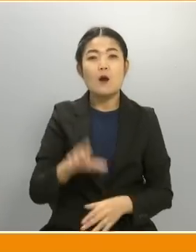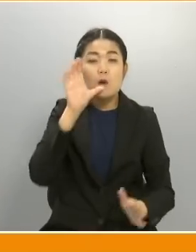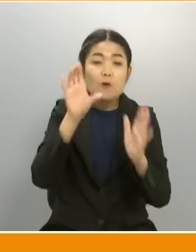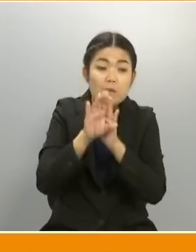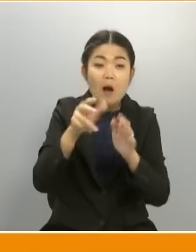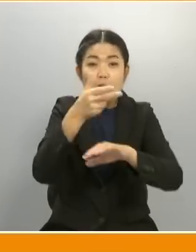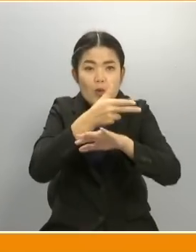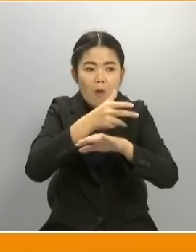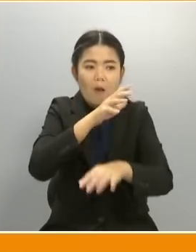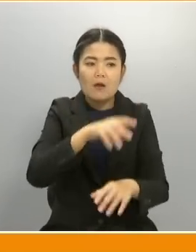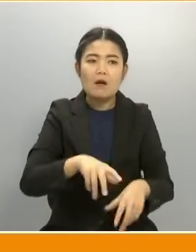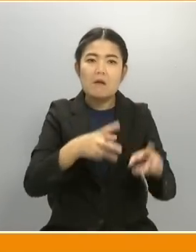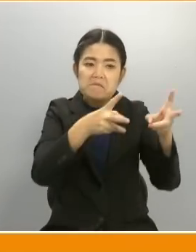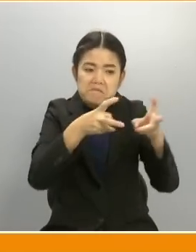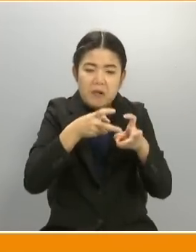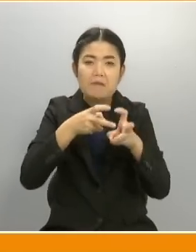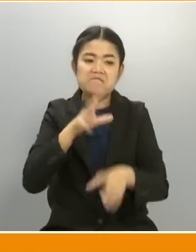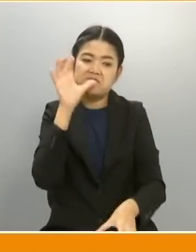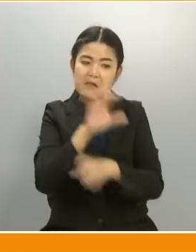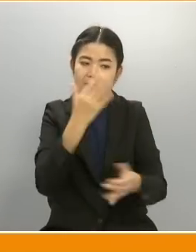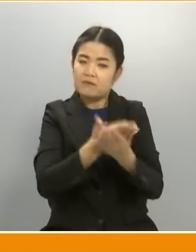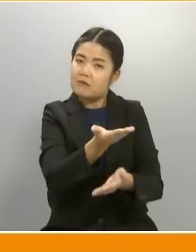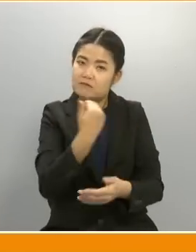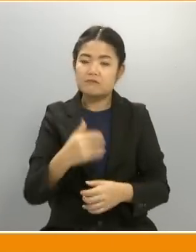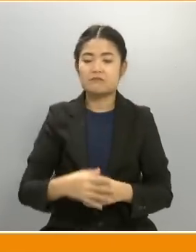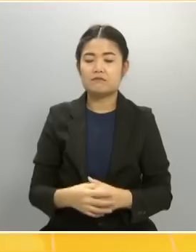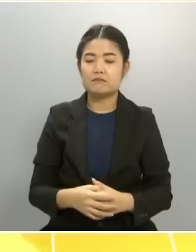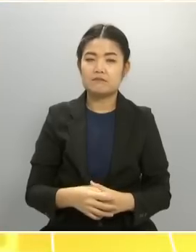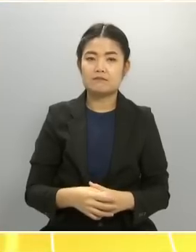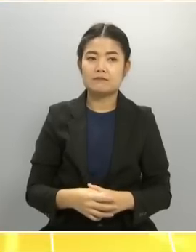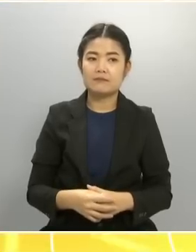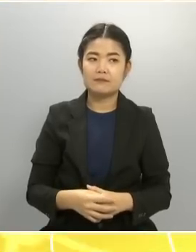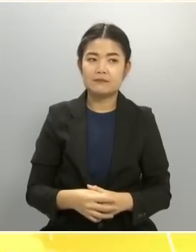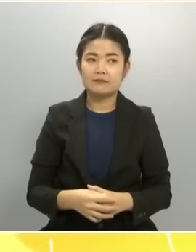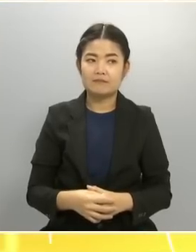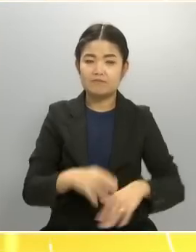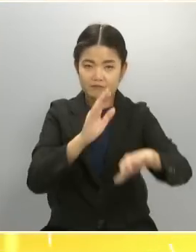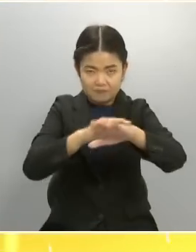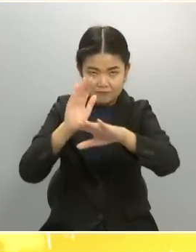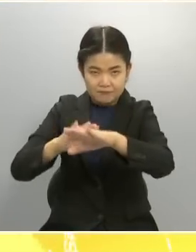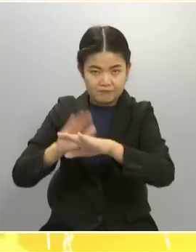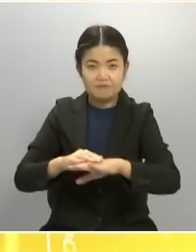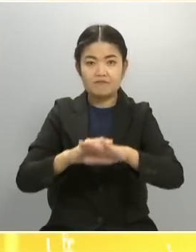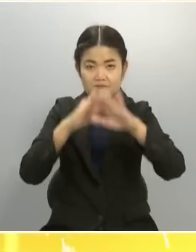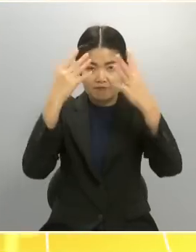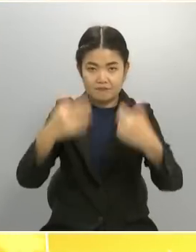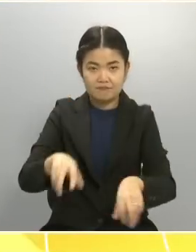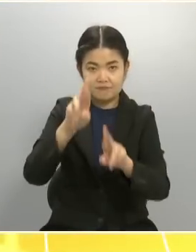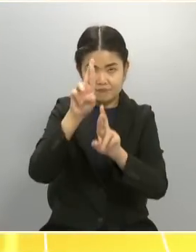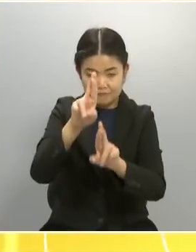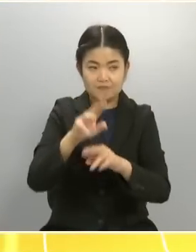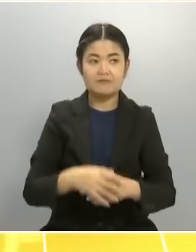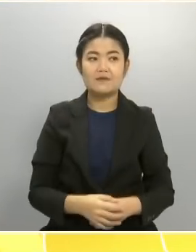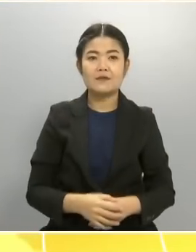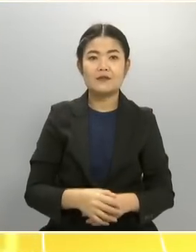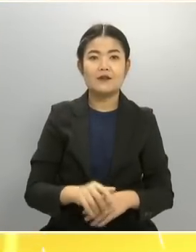ค่าไถหรือว่าบีบบังคับให้กระทำอย่างอื่นท่านผู้ชมเตือนแล้วนะเตือนแล้วนะพูดถึง